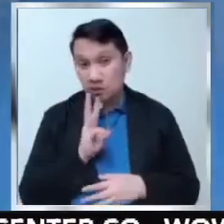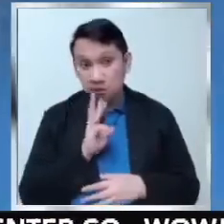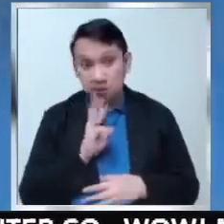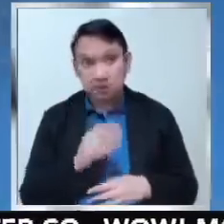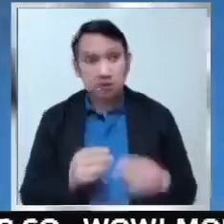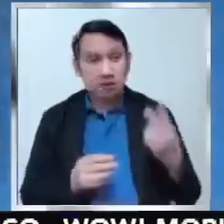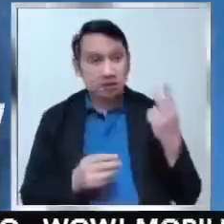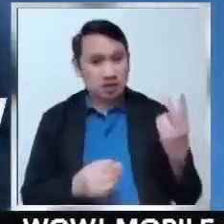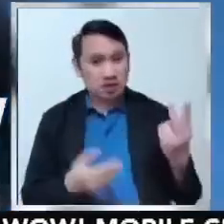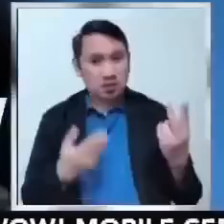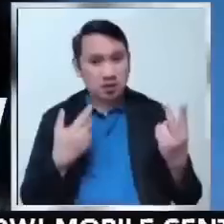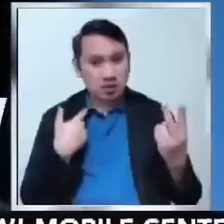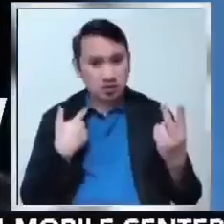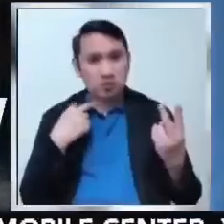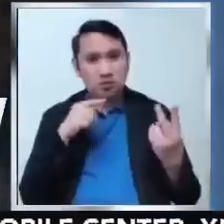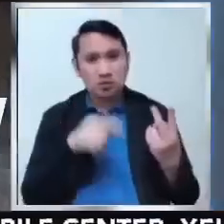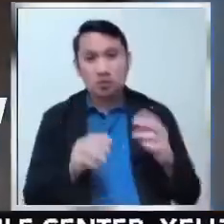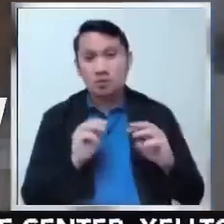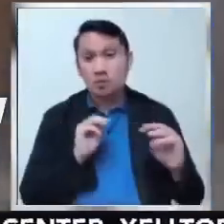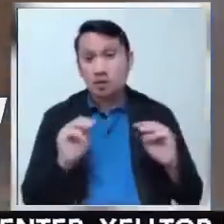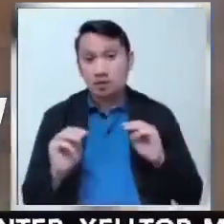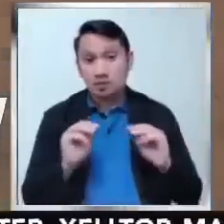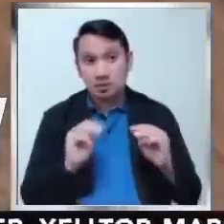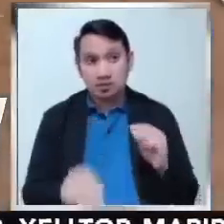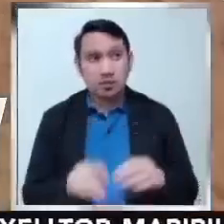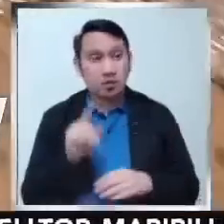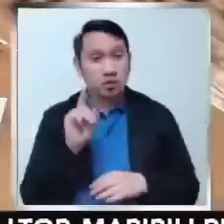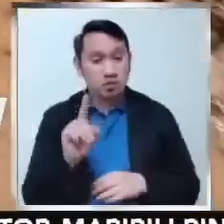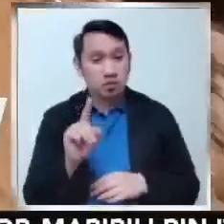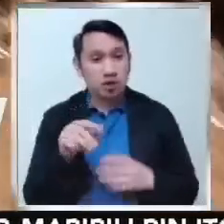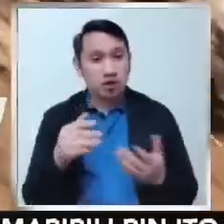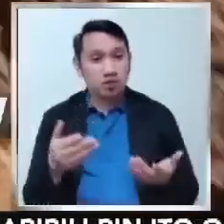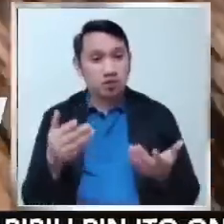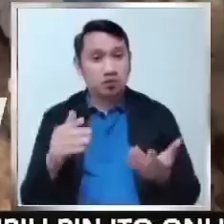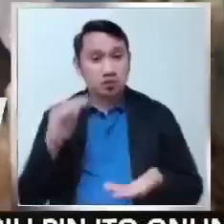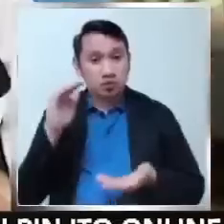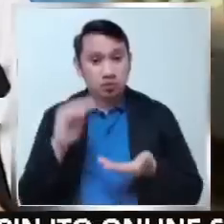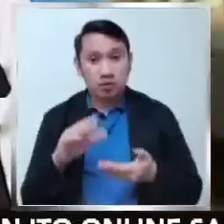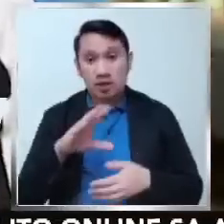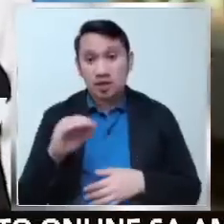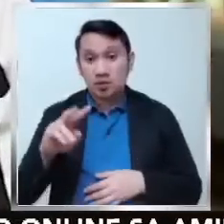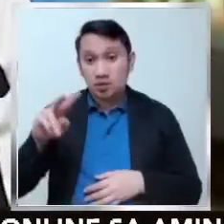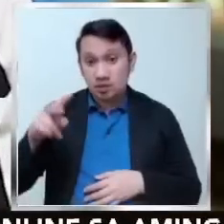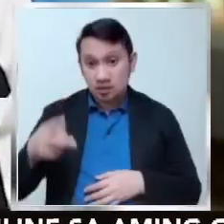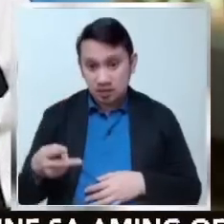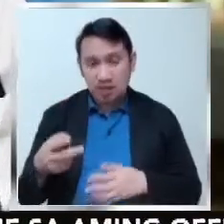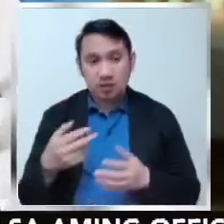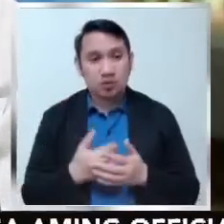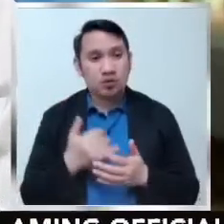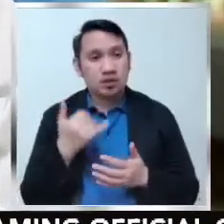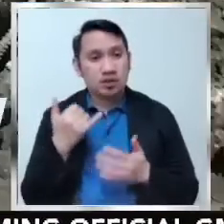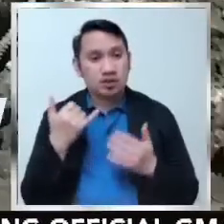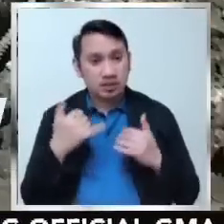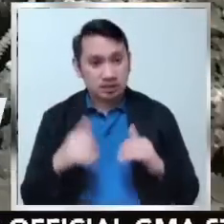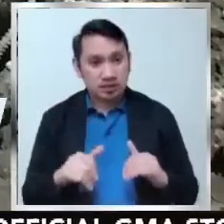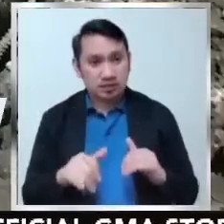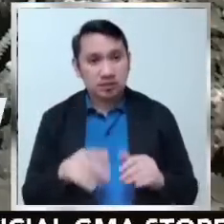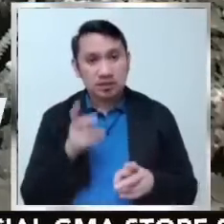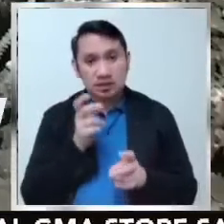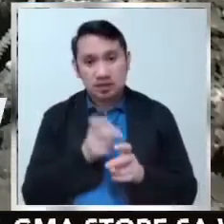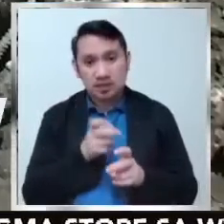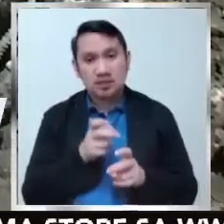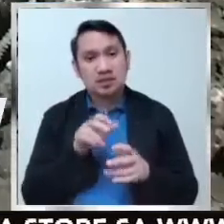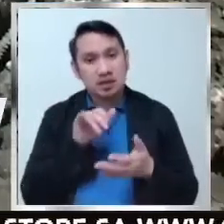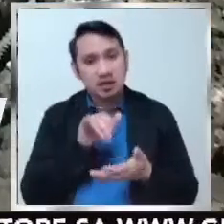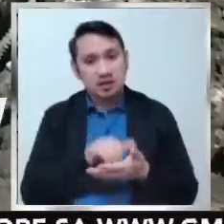ang spectrum ng management. One is first to bring it down, and the second one is to maintain it, which is even harder. Kasi hindi